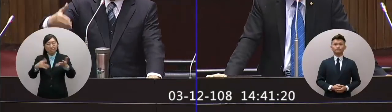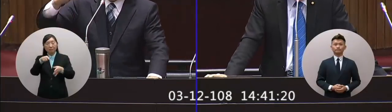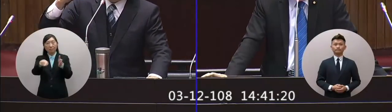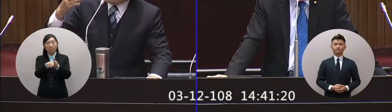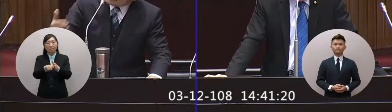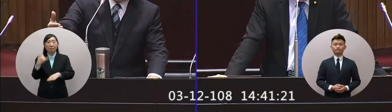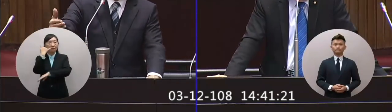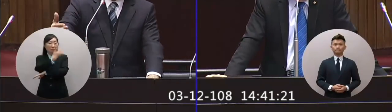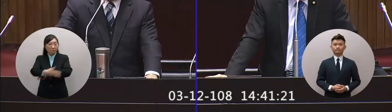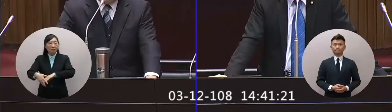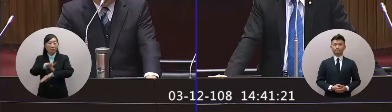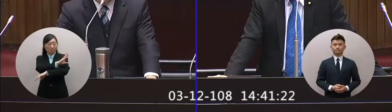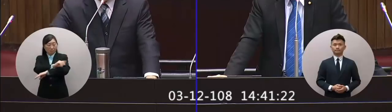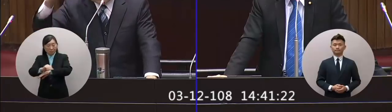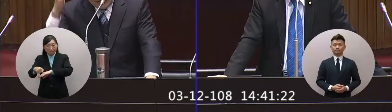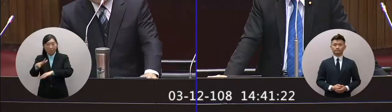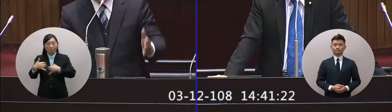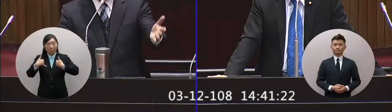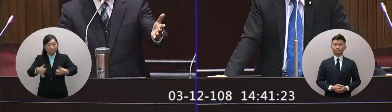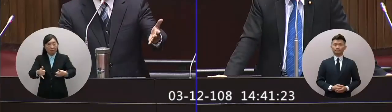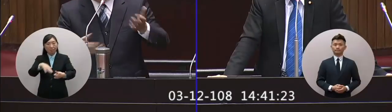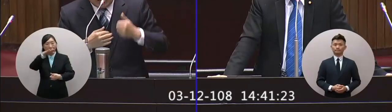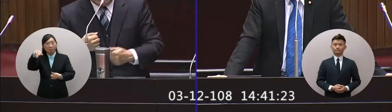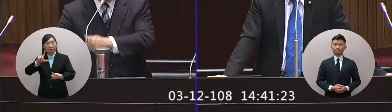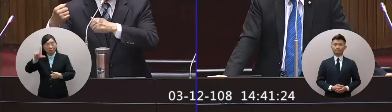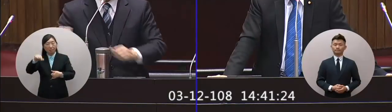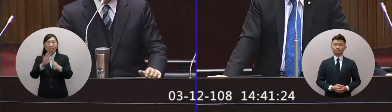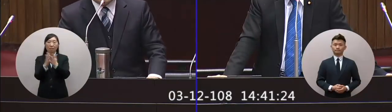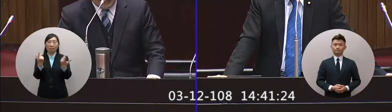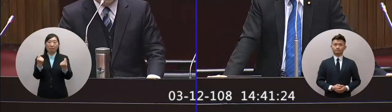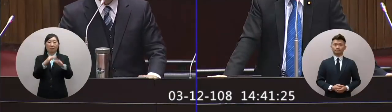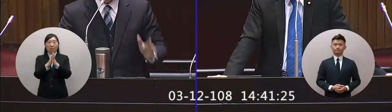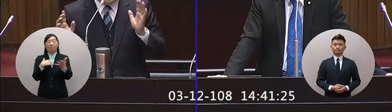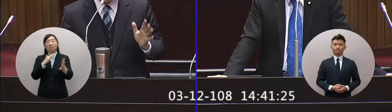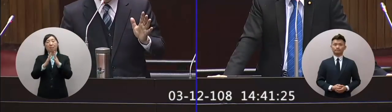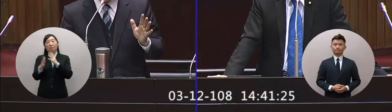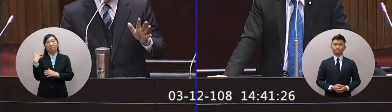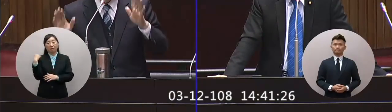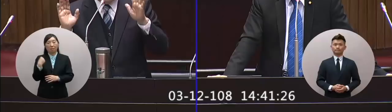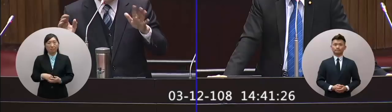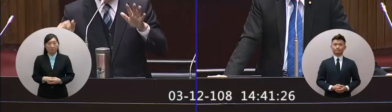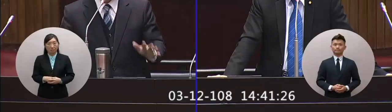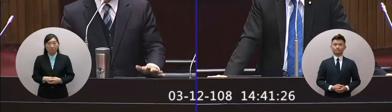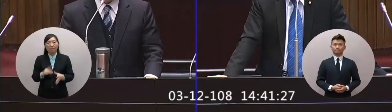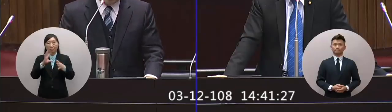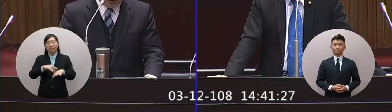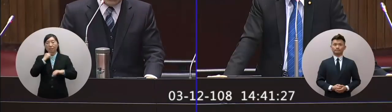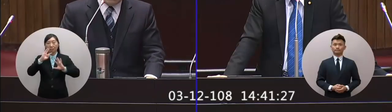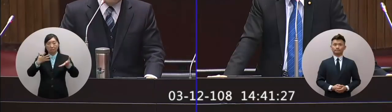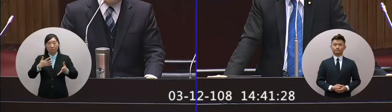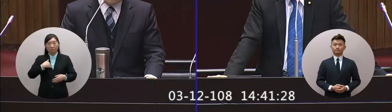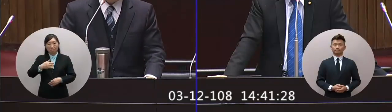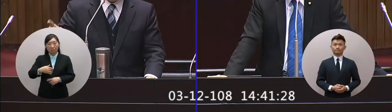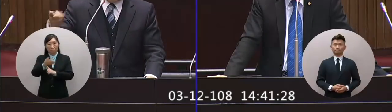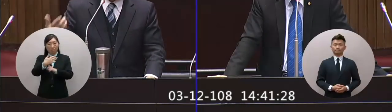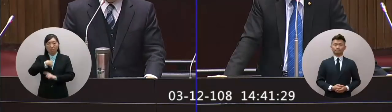上防堵，在街道上防堵，在山上我都还要继续跟你打，意思就是英国绝不投